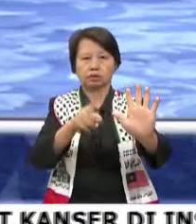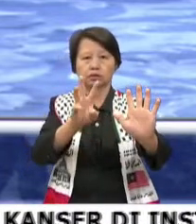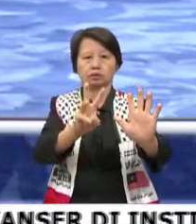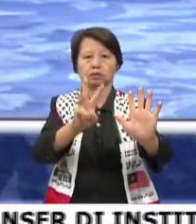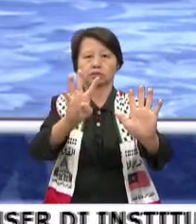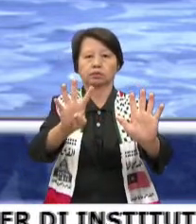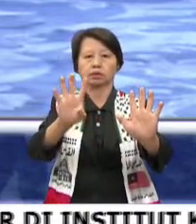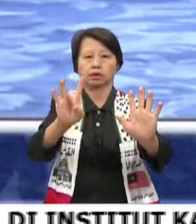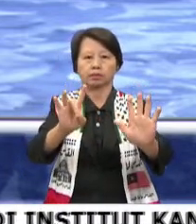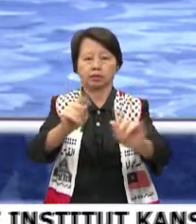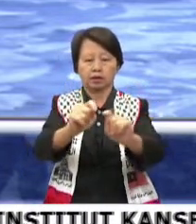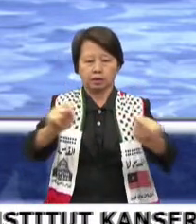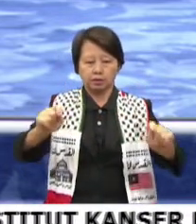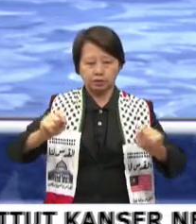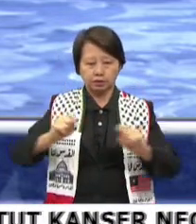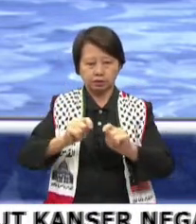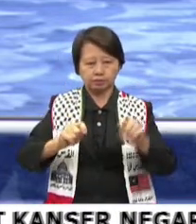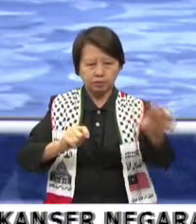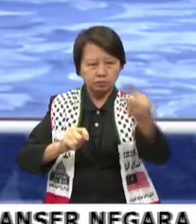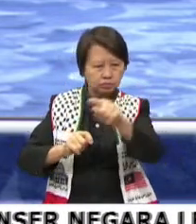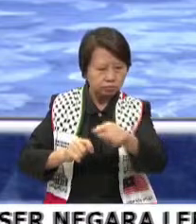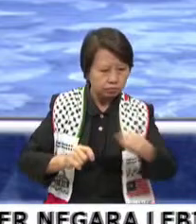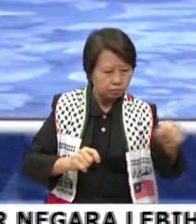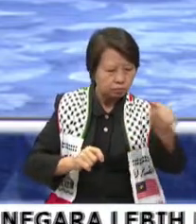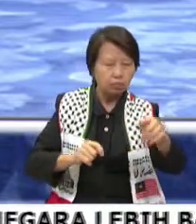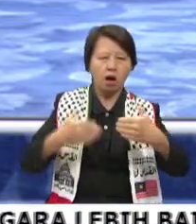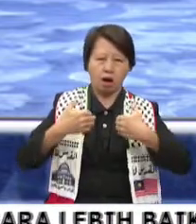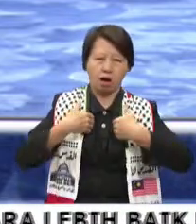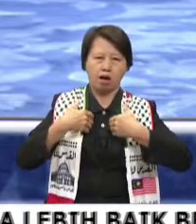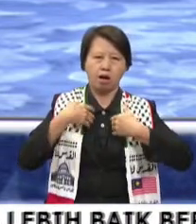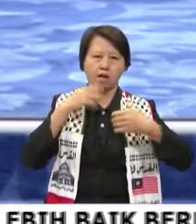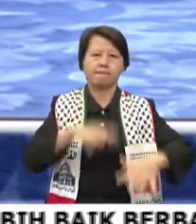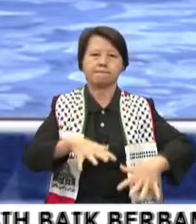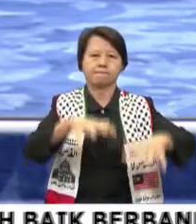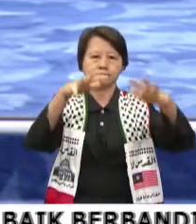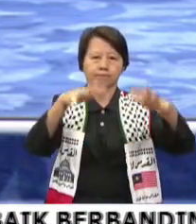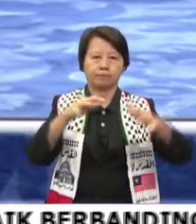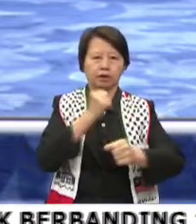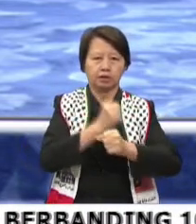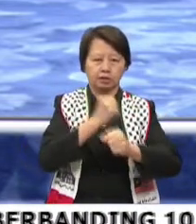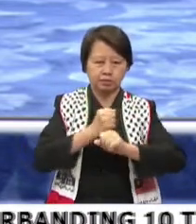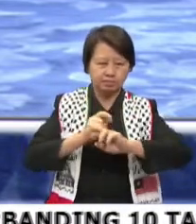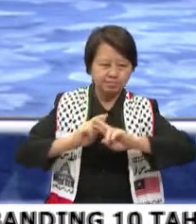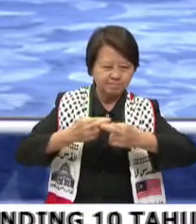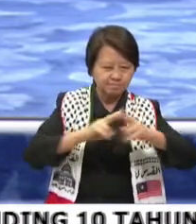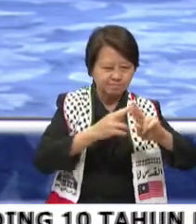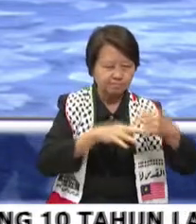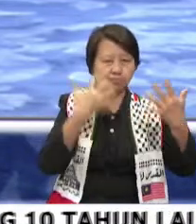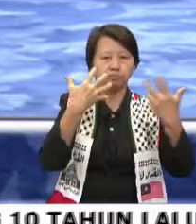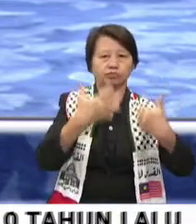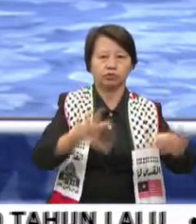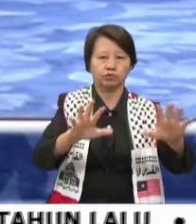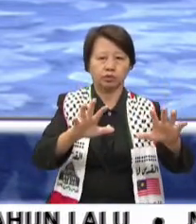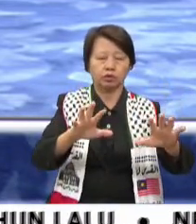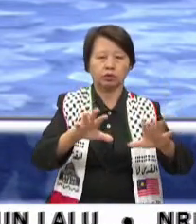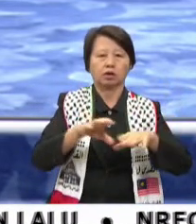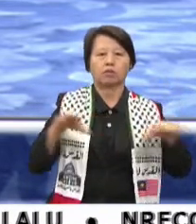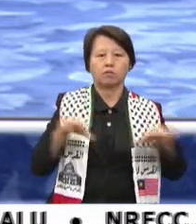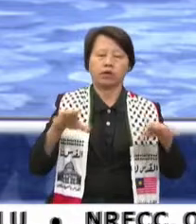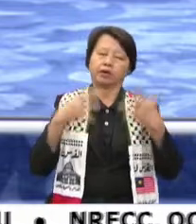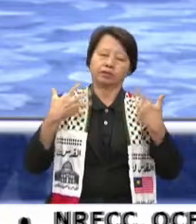5648 lokasi hotspot banjir kerja-kerja penyelenggaraan telah